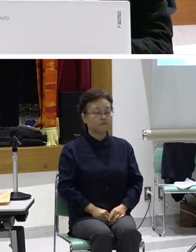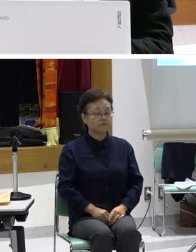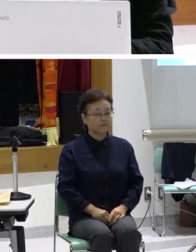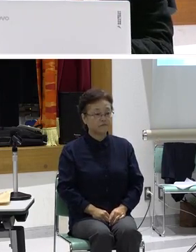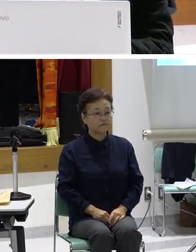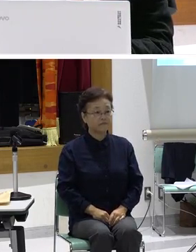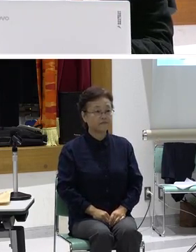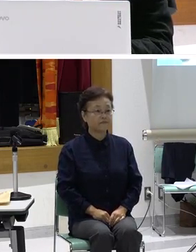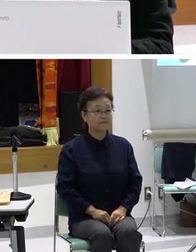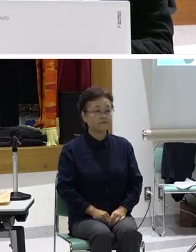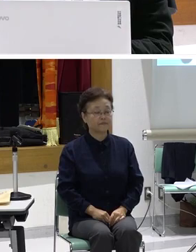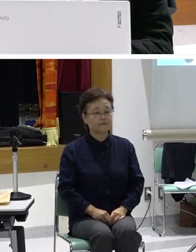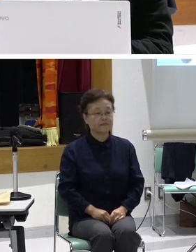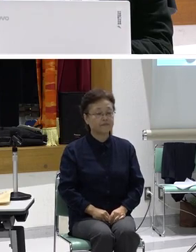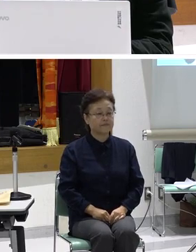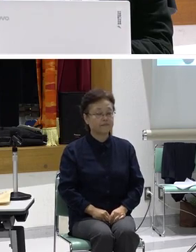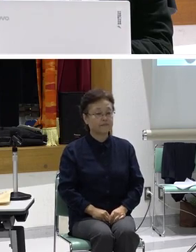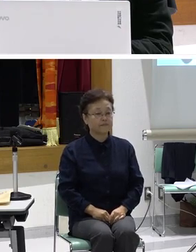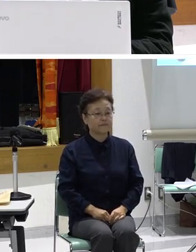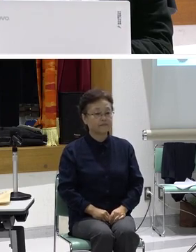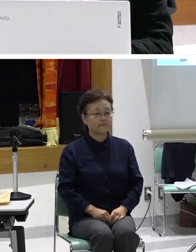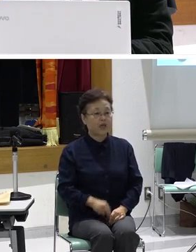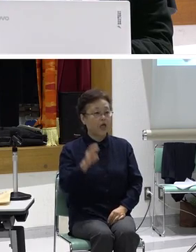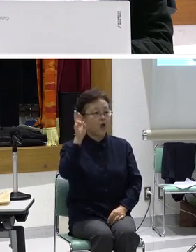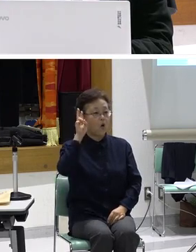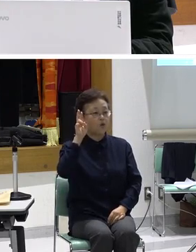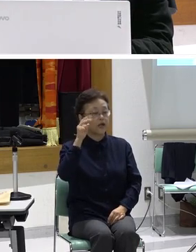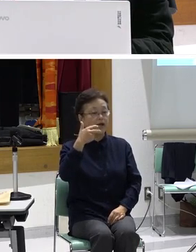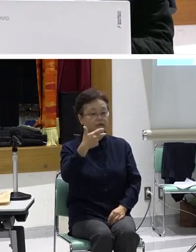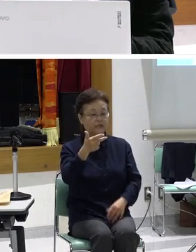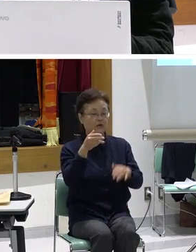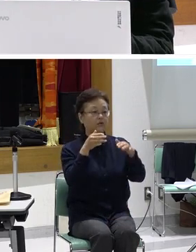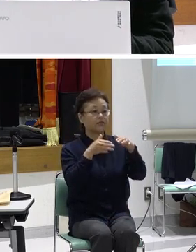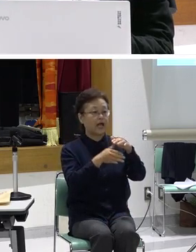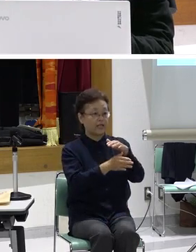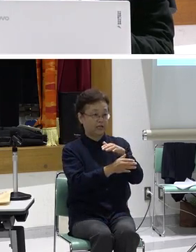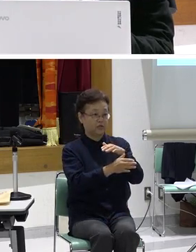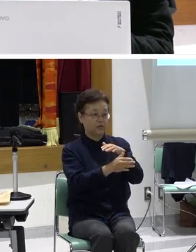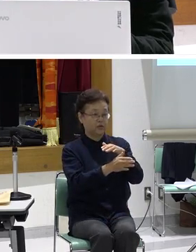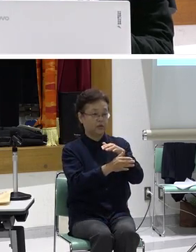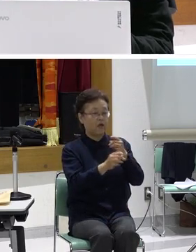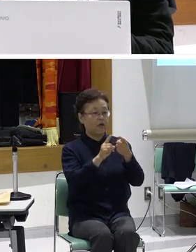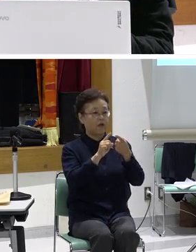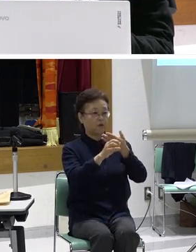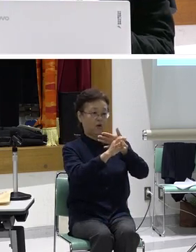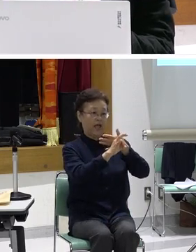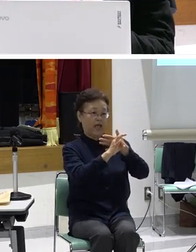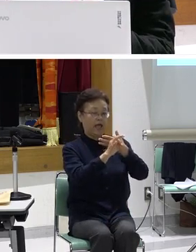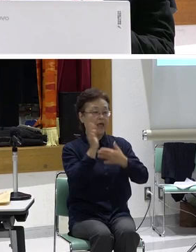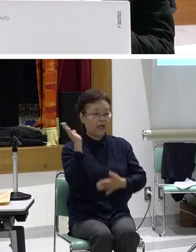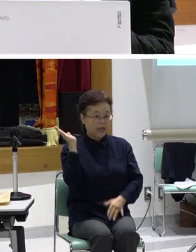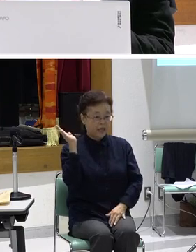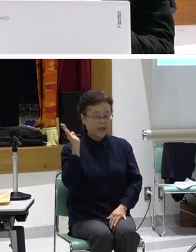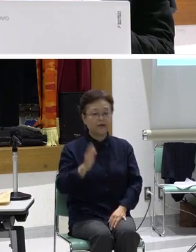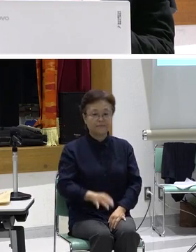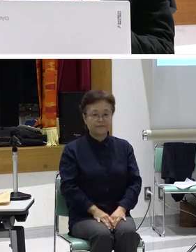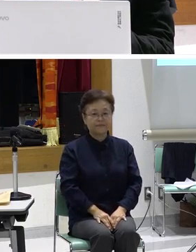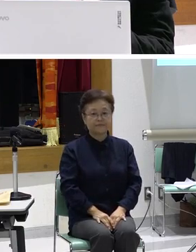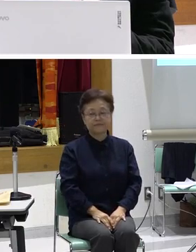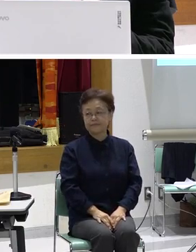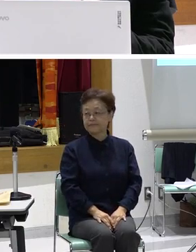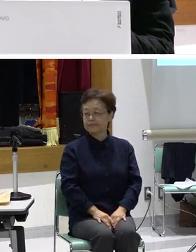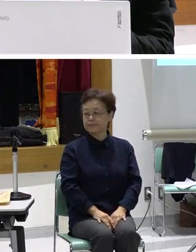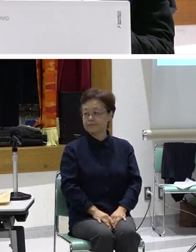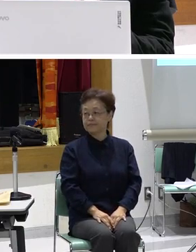ことですね。で、あと大阪市の地下鉄のちょっと取り組み、もう一つ言っておきますと、これ